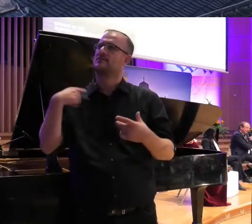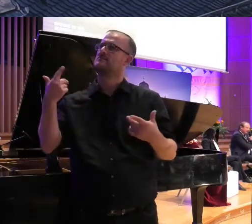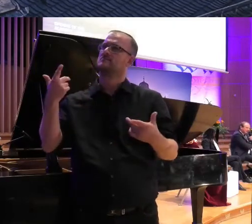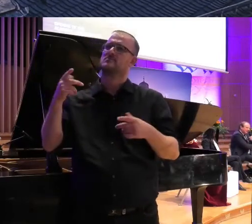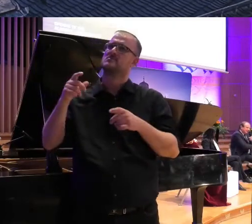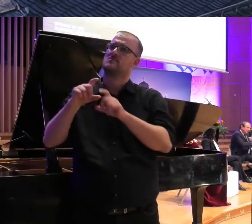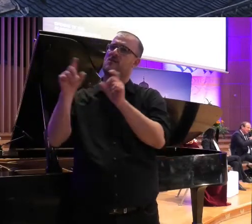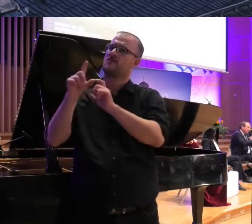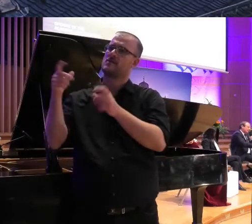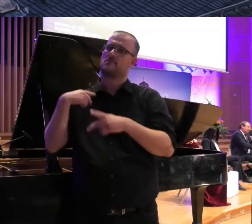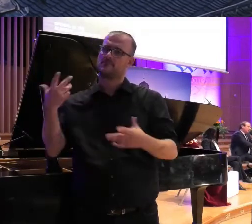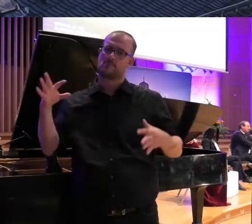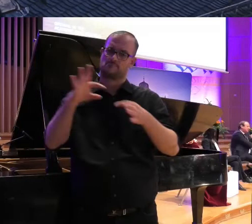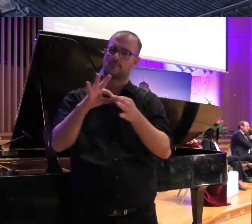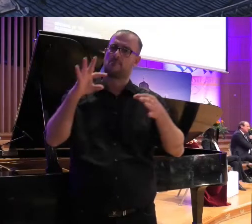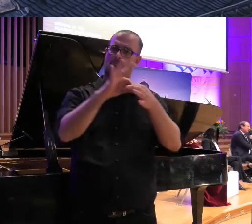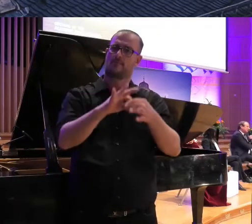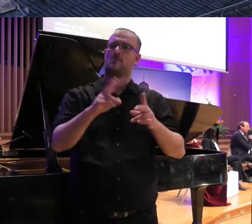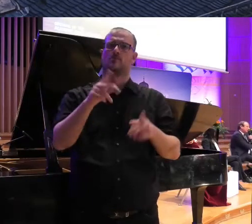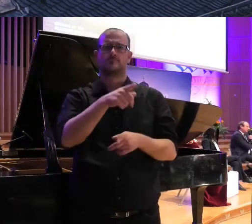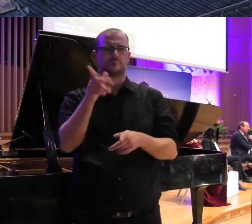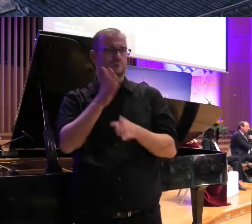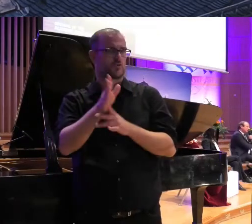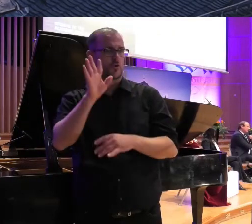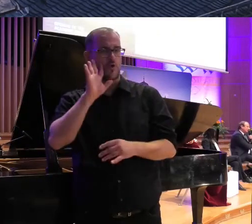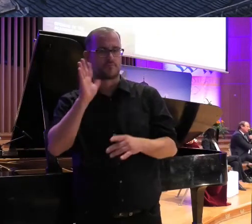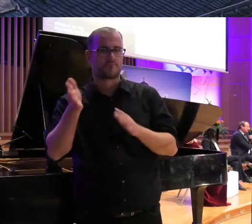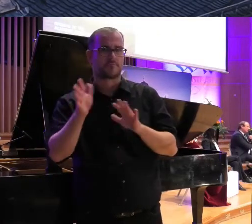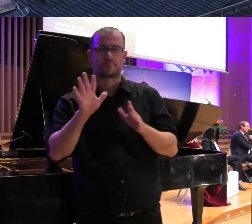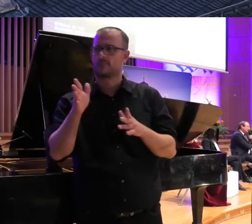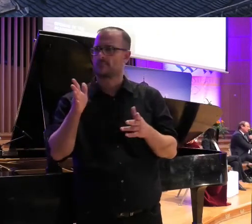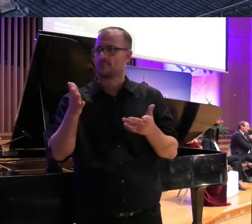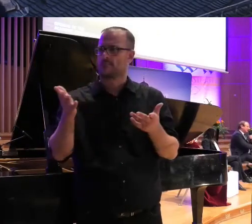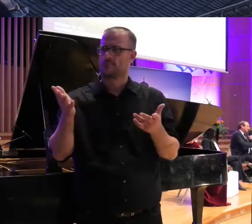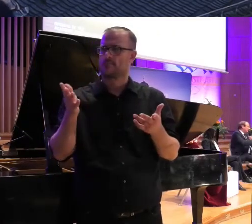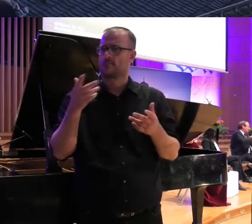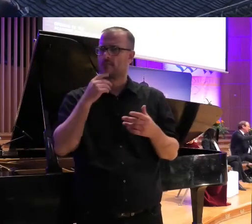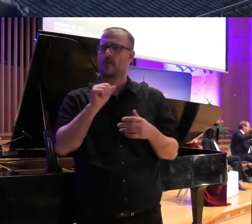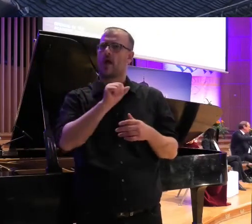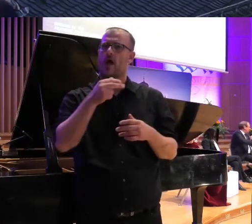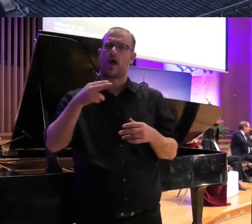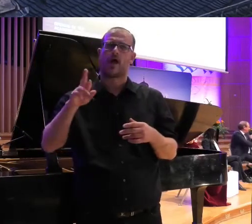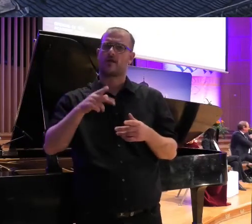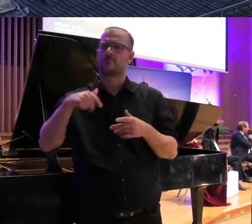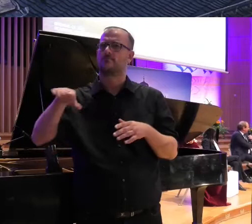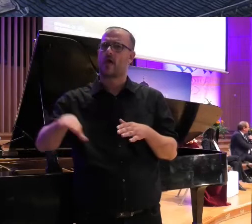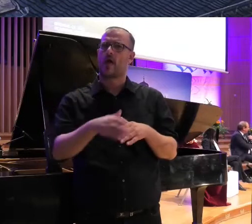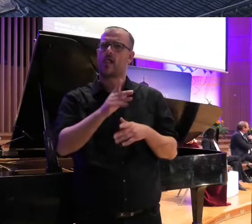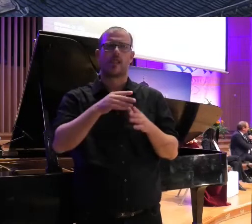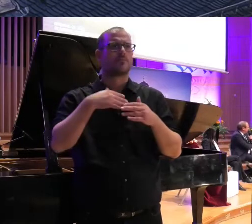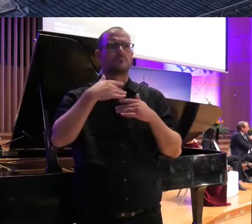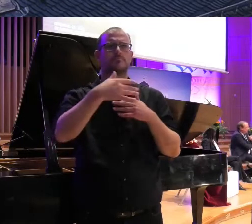wiederherzustellen. Sie haben das ja sicherlich auch gehört, sozusagen im Ahrtal aufwärts